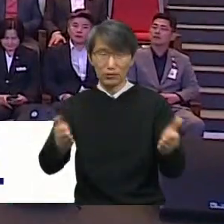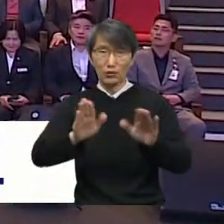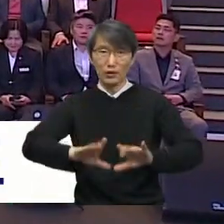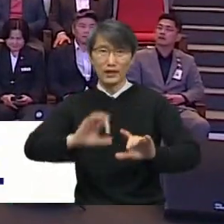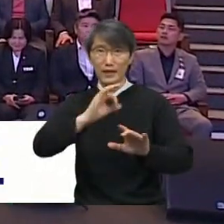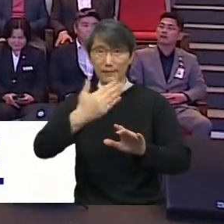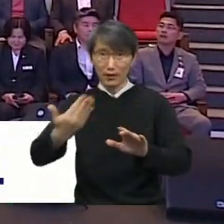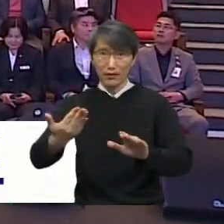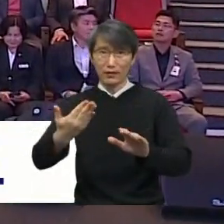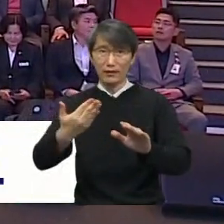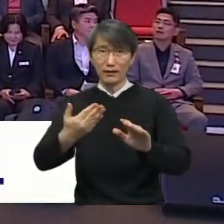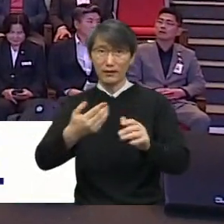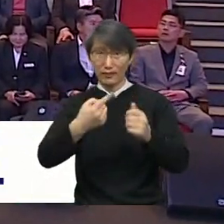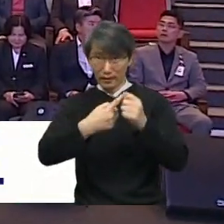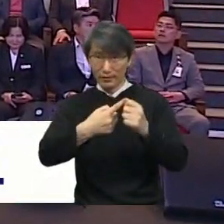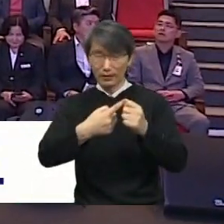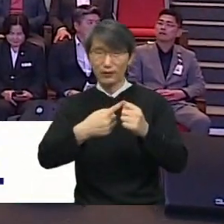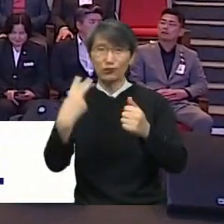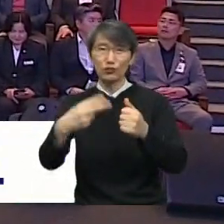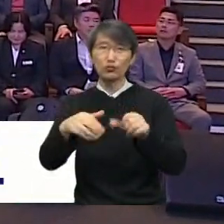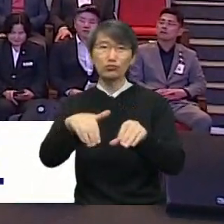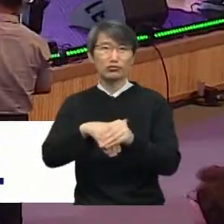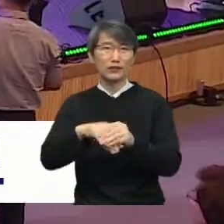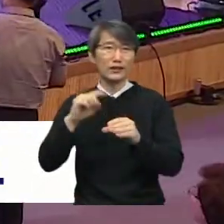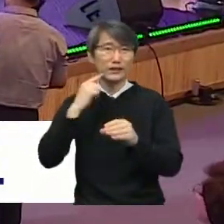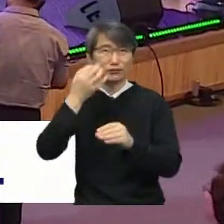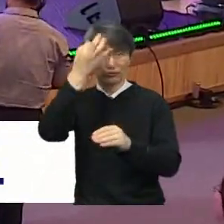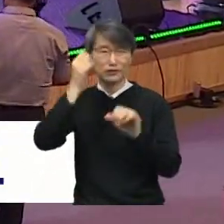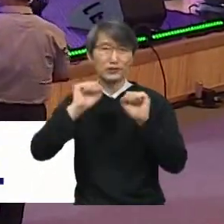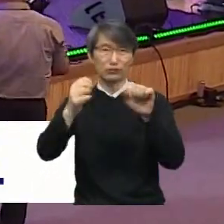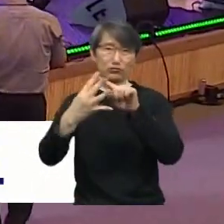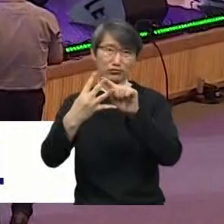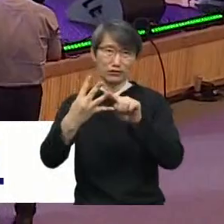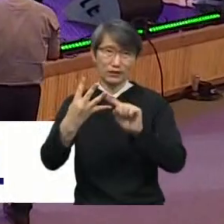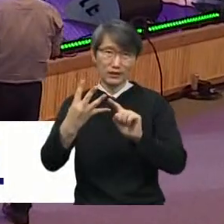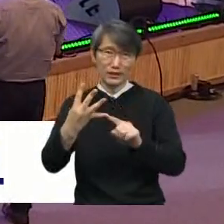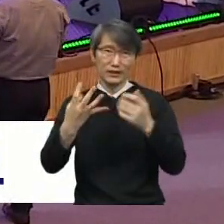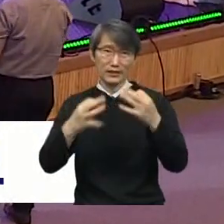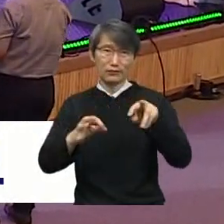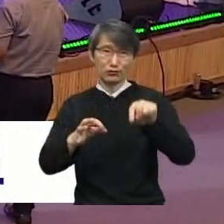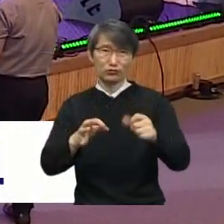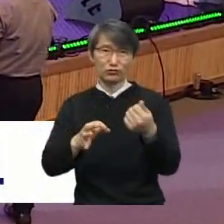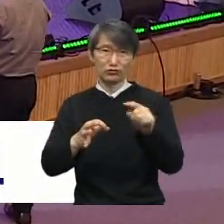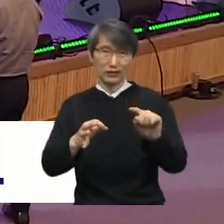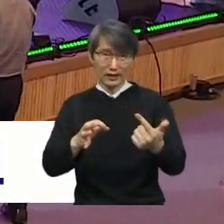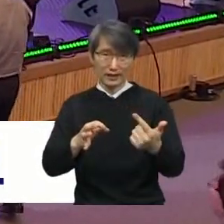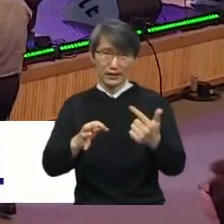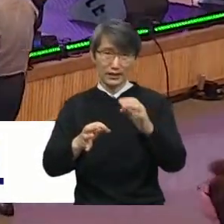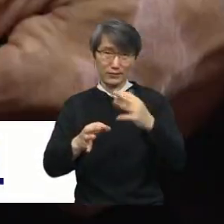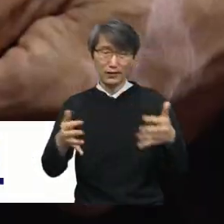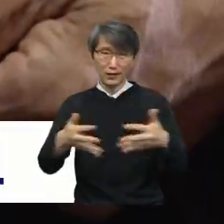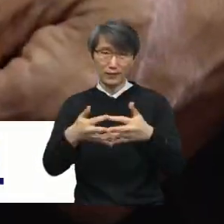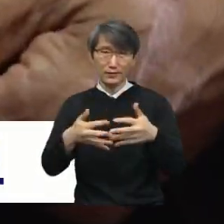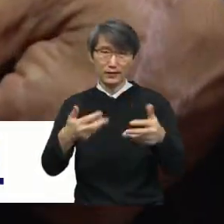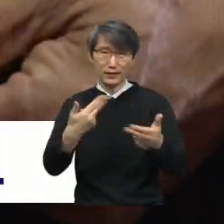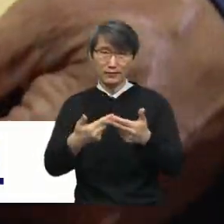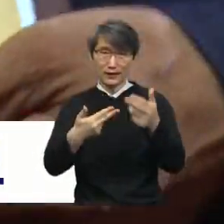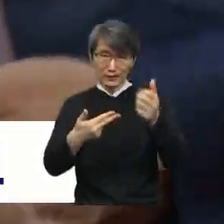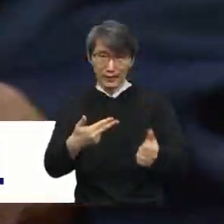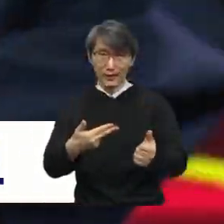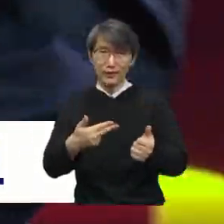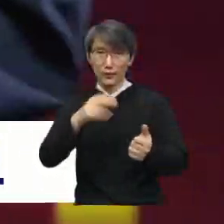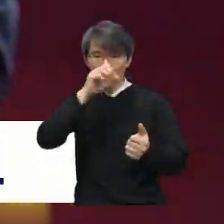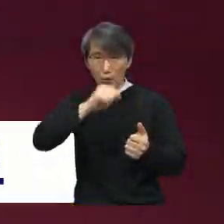올해 양평군민대상에는 교육, 문화, 예술, 체육 부문에는 김수한 민주평통 양평군 협의회장이,